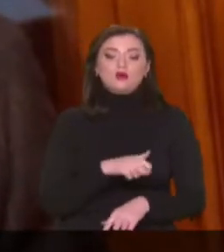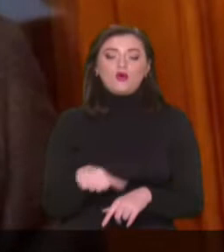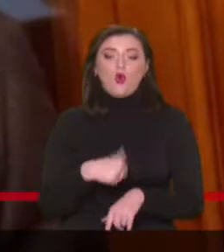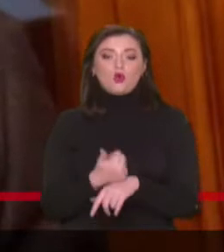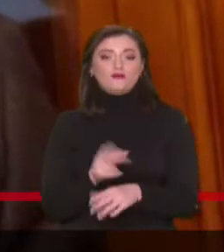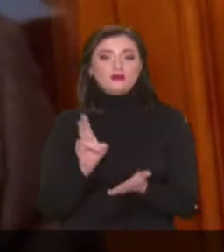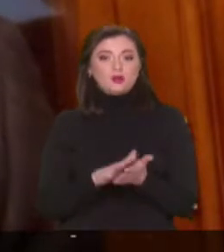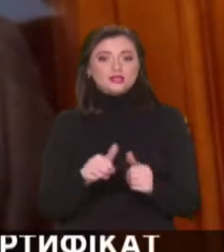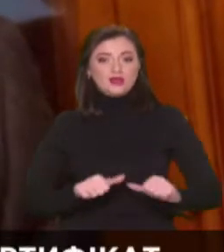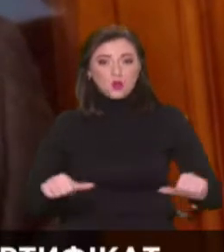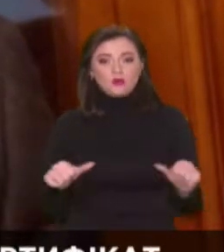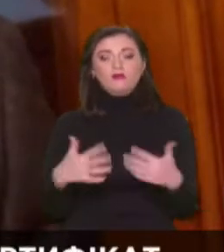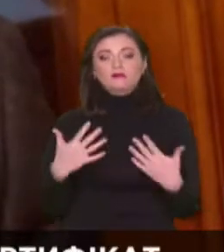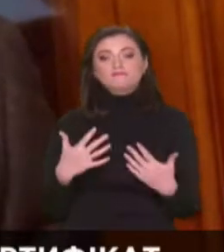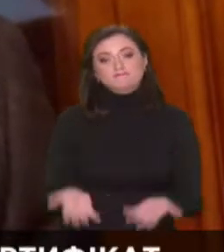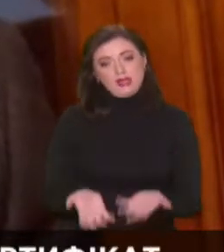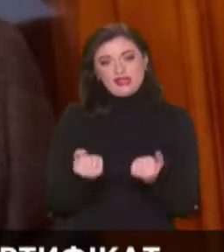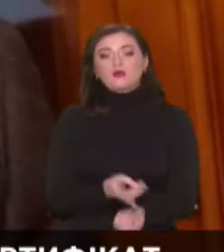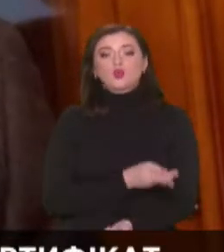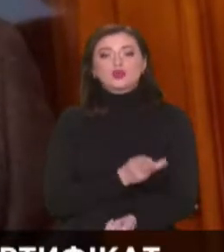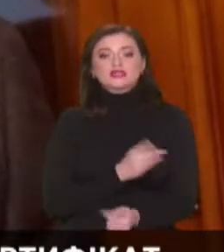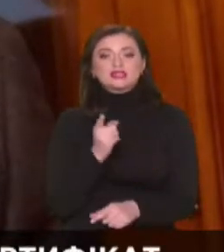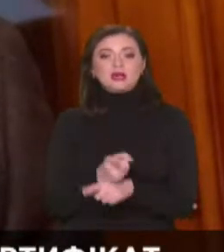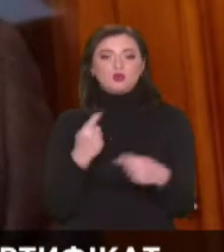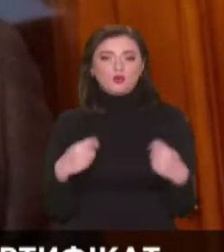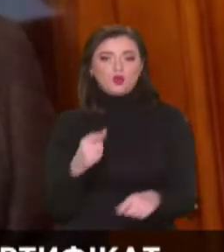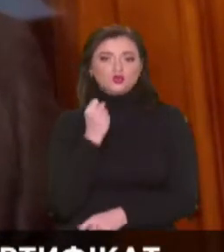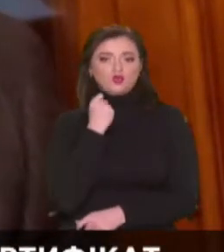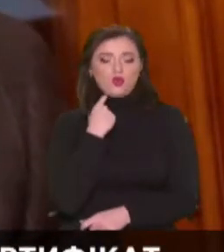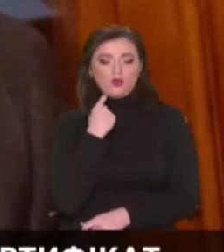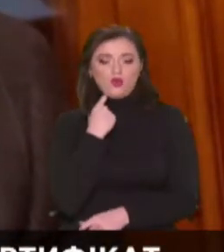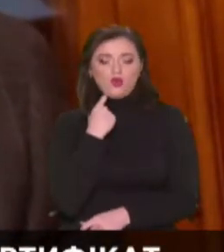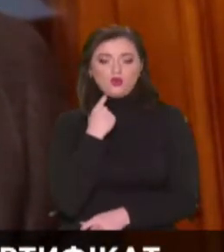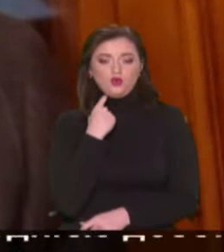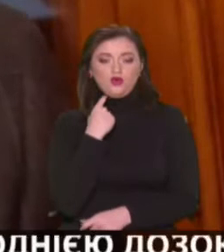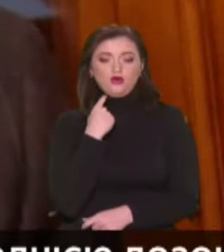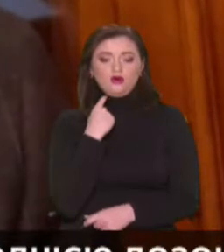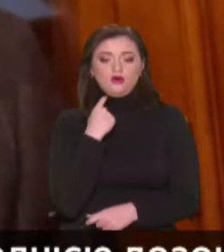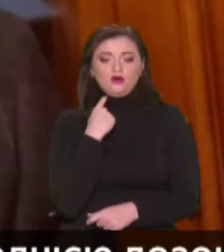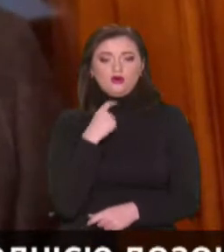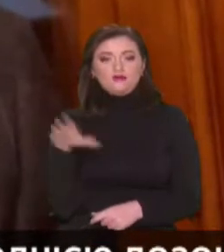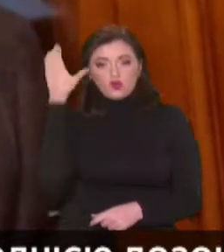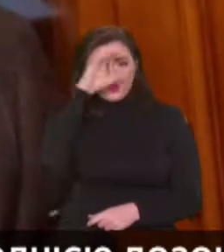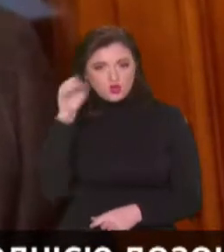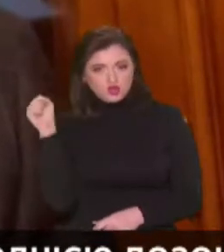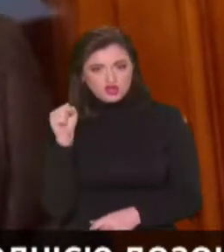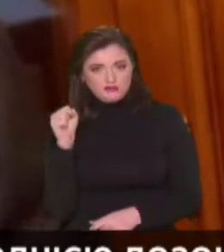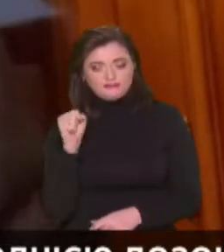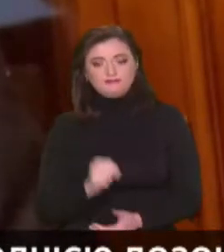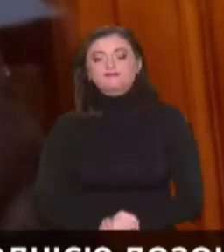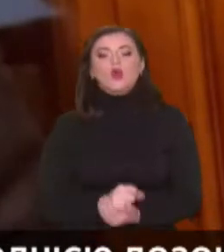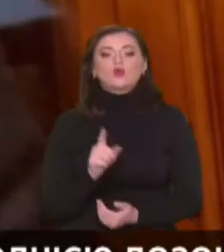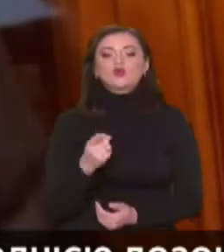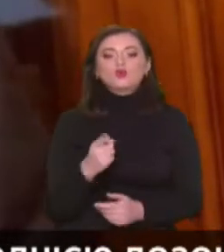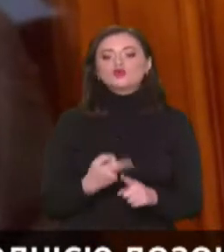комісії, усіляко підтримую ініціативу заборони продажу алкоголю уночі. Тому що